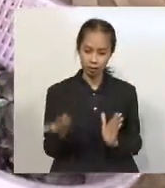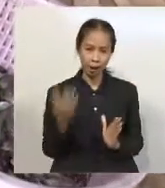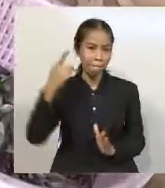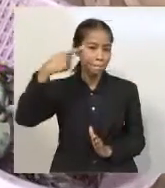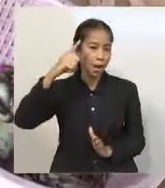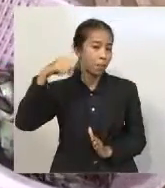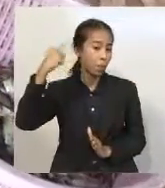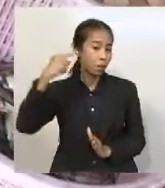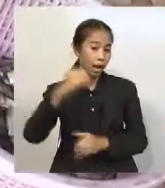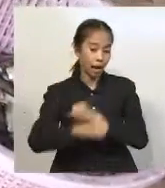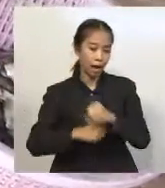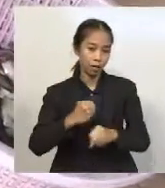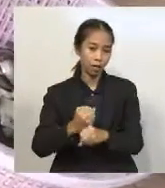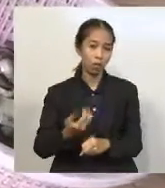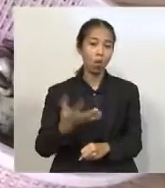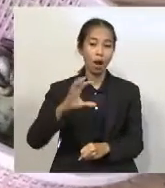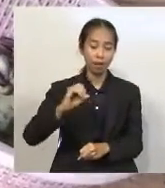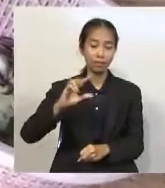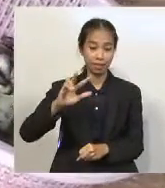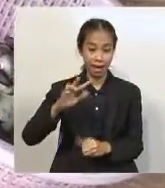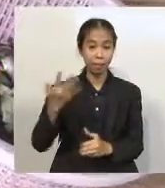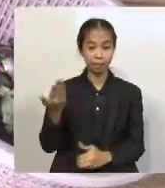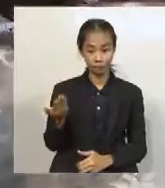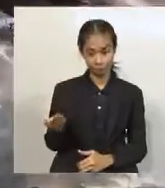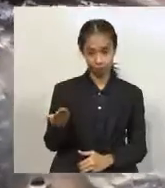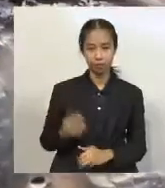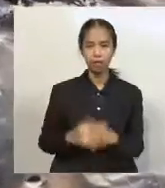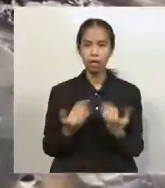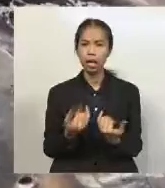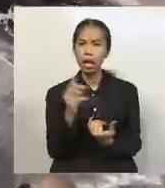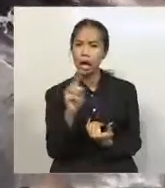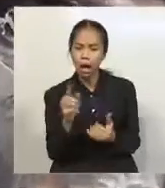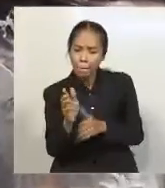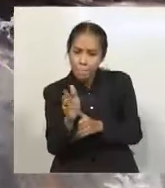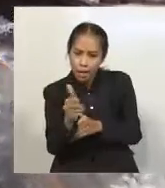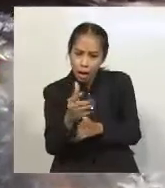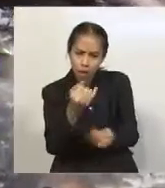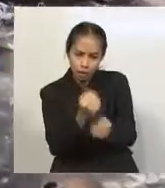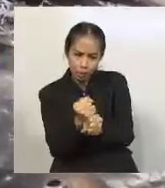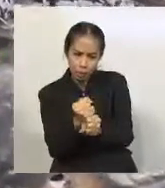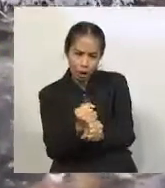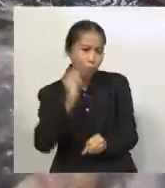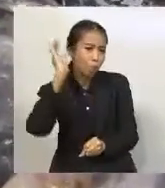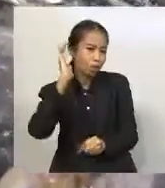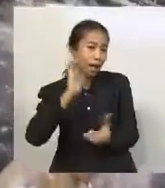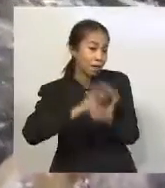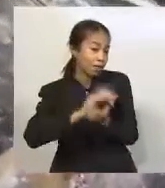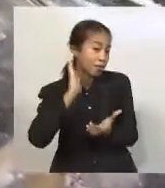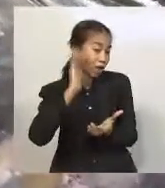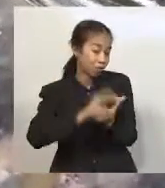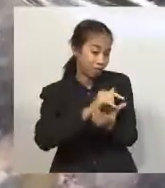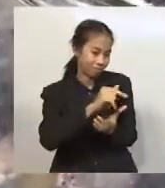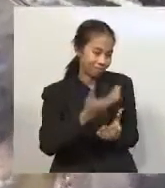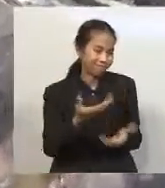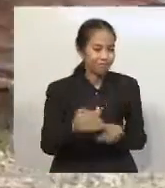ปีชาวบ้านหมู่ที่3บ้านวังแร่ตำบลชุมแสงสงครามที่กำลังนั่งทำปลาที่สามีออกไปดักรอบมาได้ในช่วงเช้า